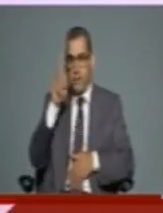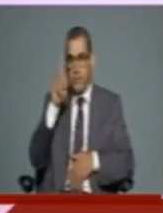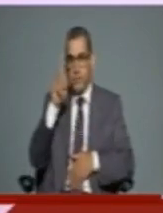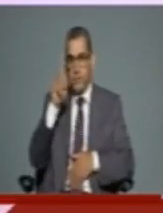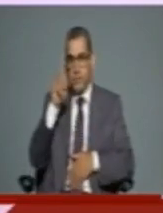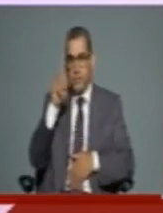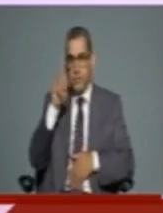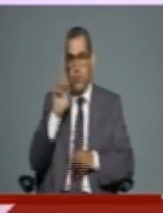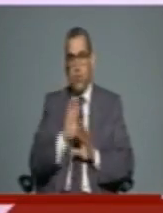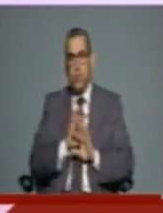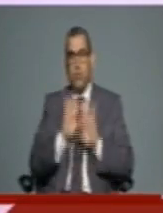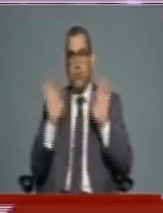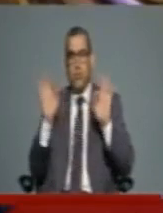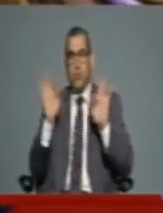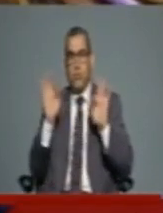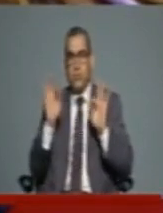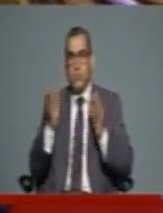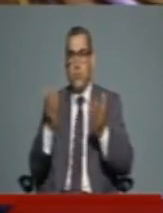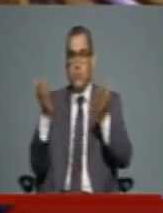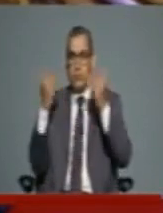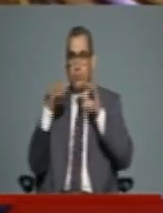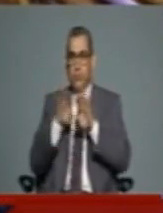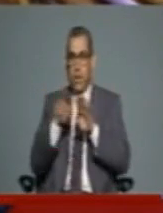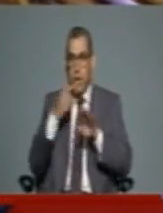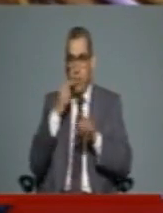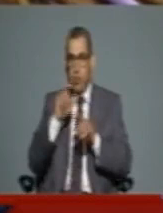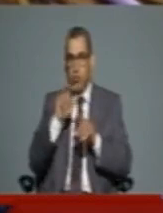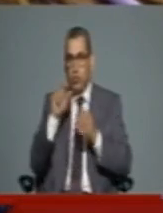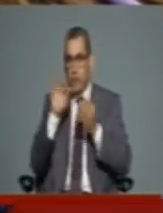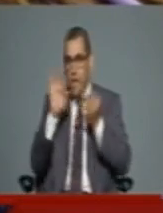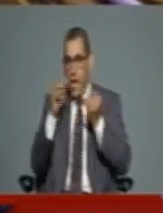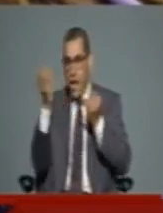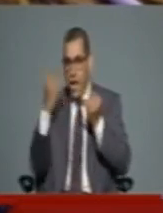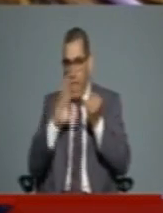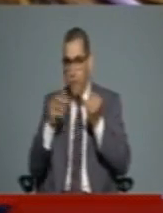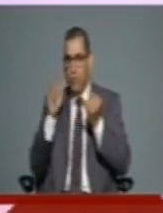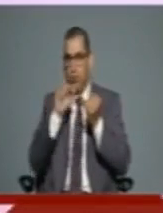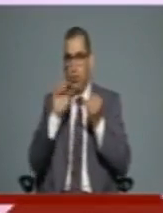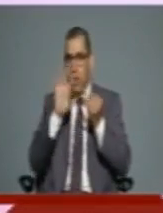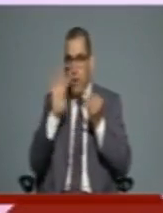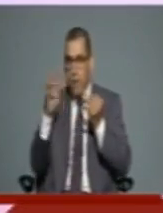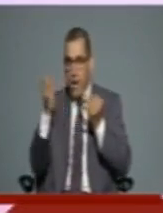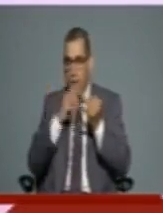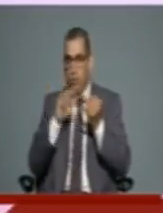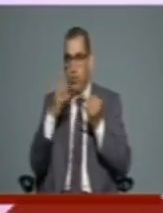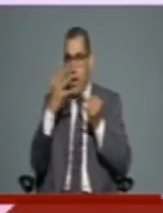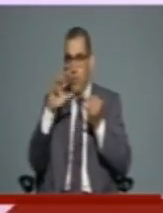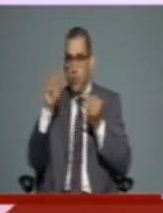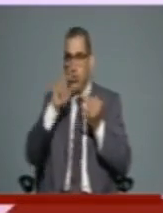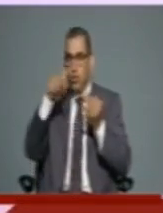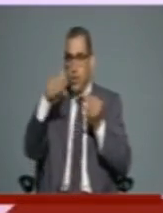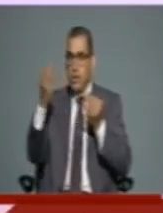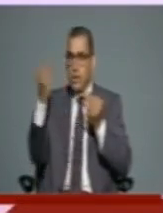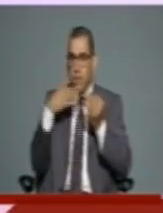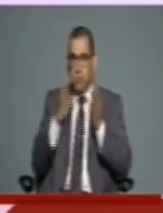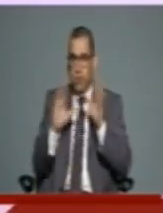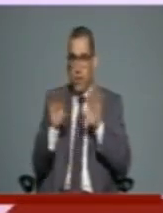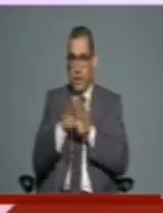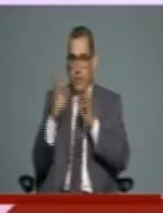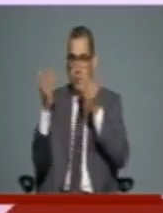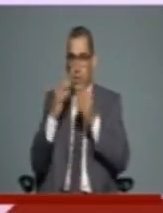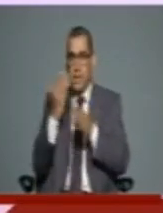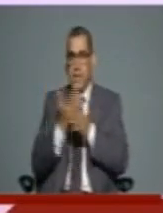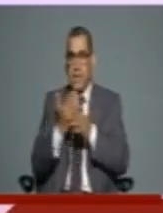مارس ما استوردناش، أبريل ما استوردناش، مايو ما استوردناش، يونيو ما استوردناش، لسبب